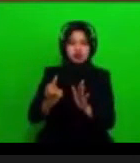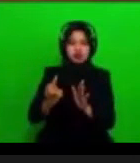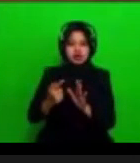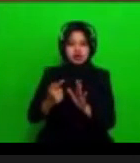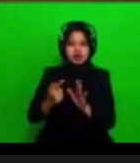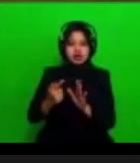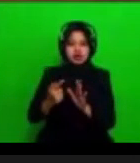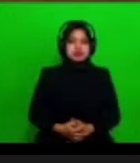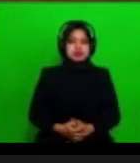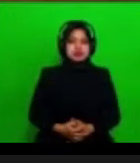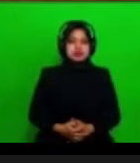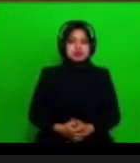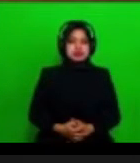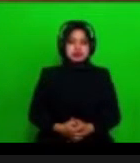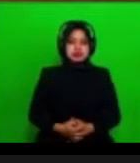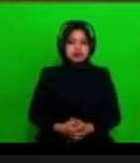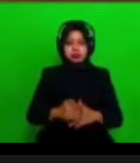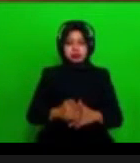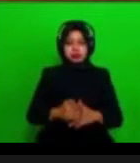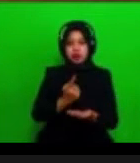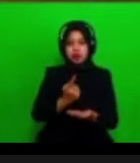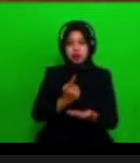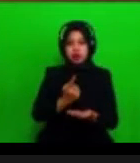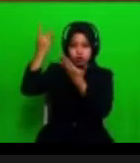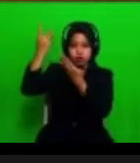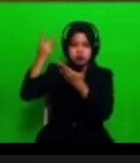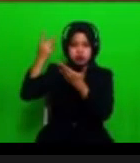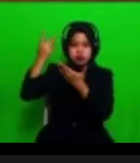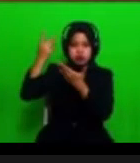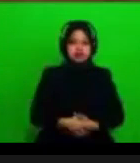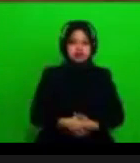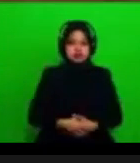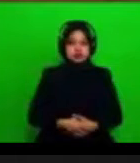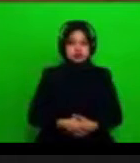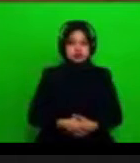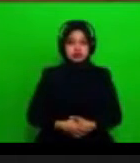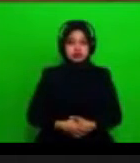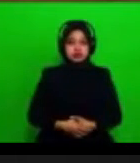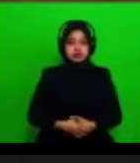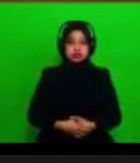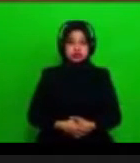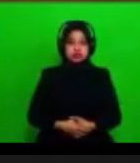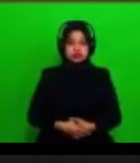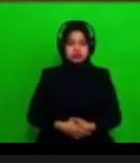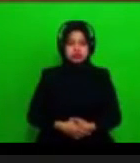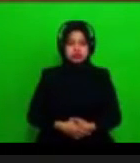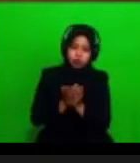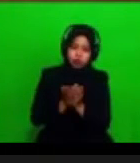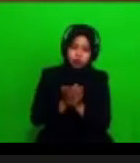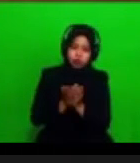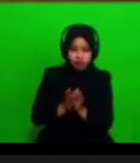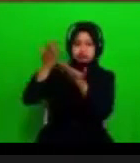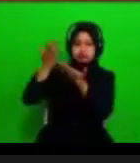dan harapan, karena hanya Engkaulah sebaik-baik pelindung dan sebaik-baik penolong.